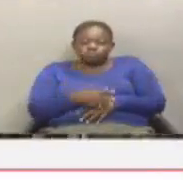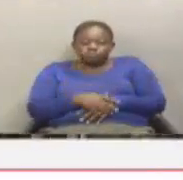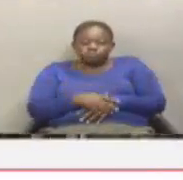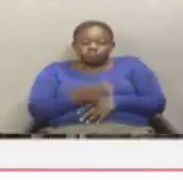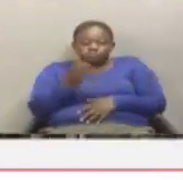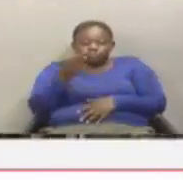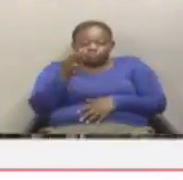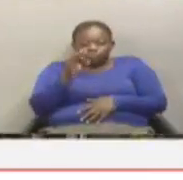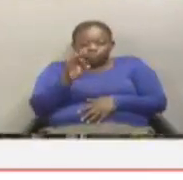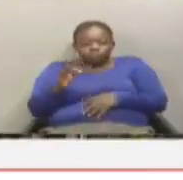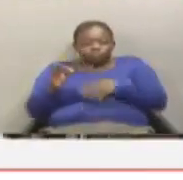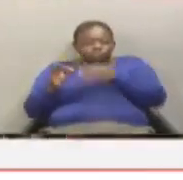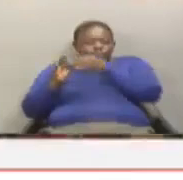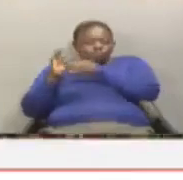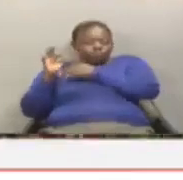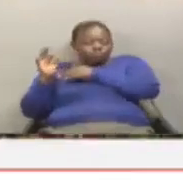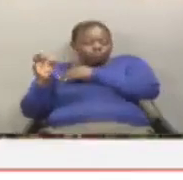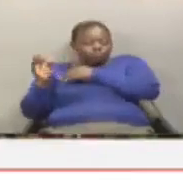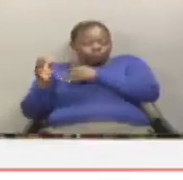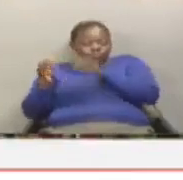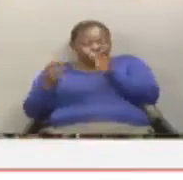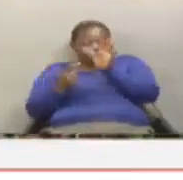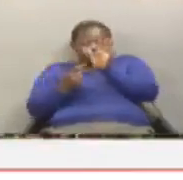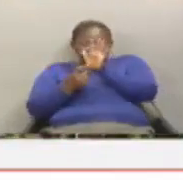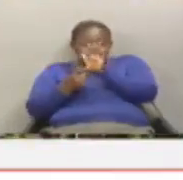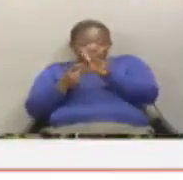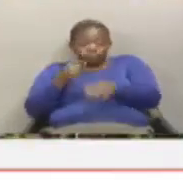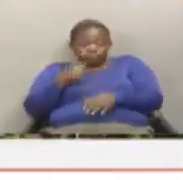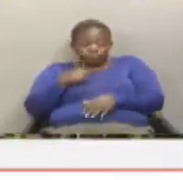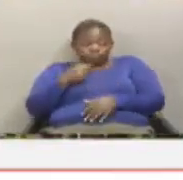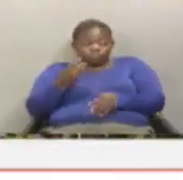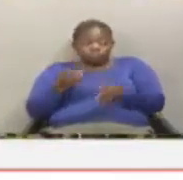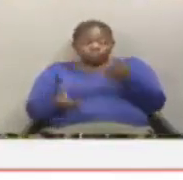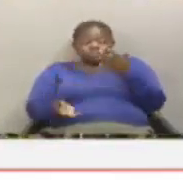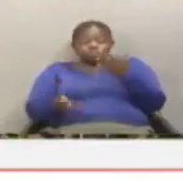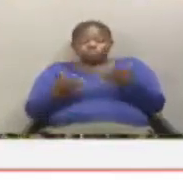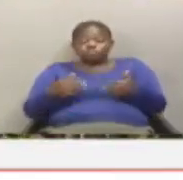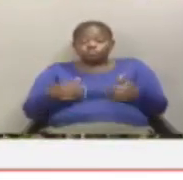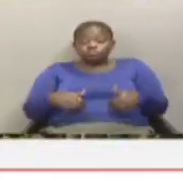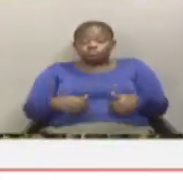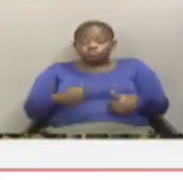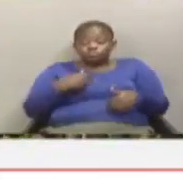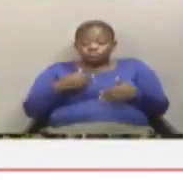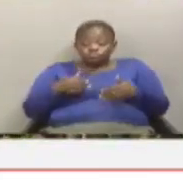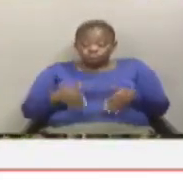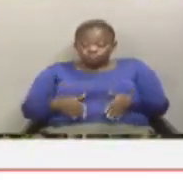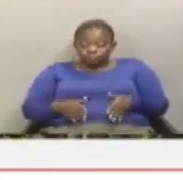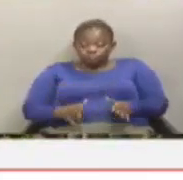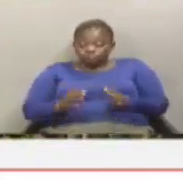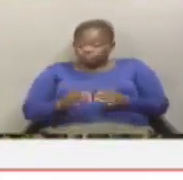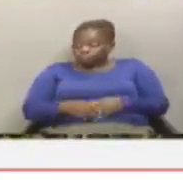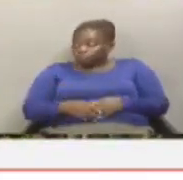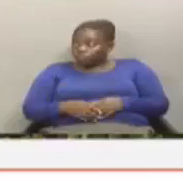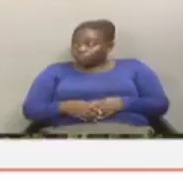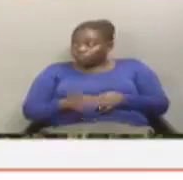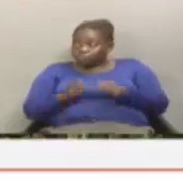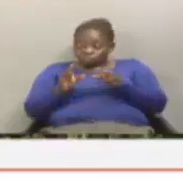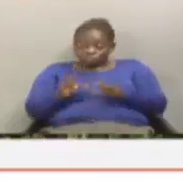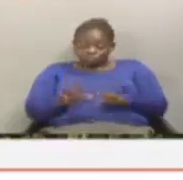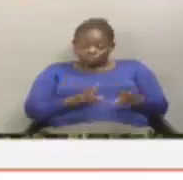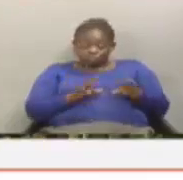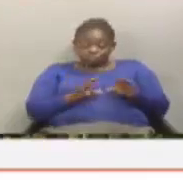singa omusika kati ngaazi wano yinza okulaba nga munkoyeza nnyo siize mazaala mumbo gye bonya mukola